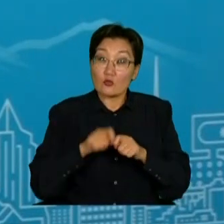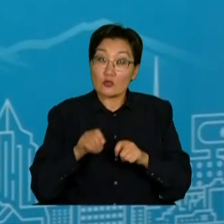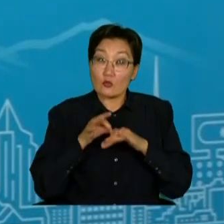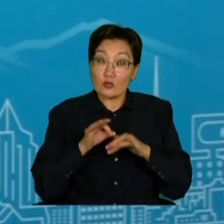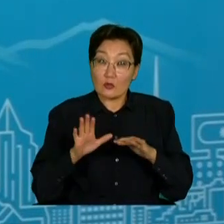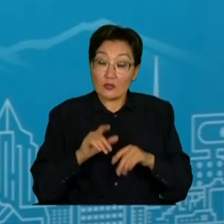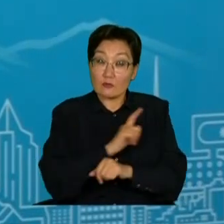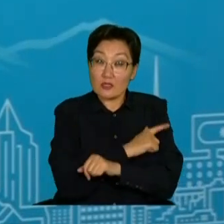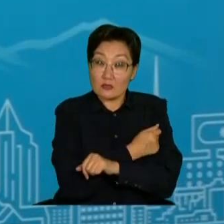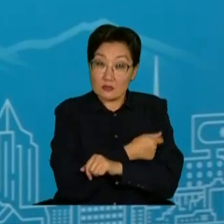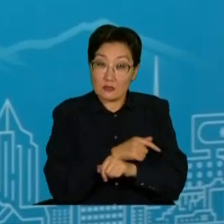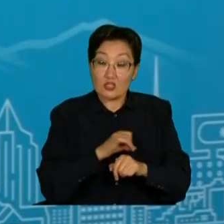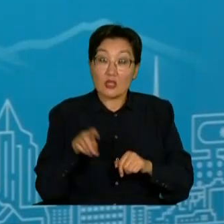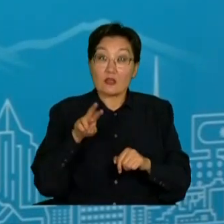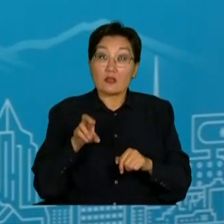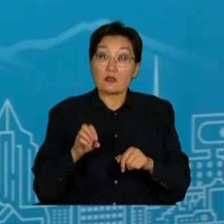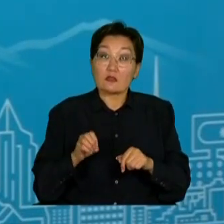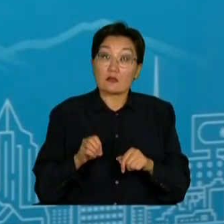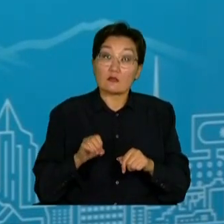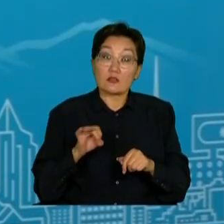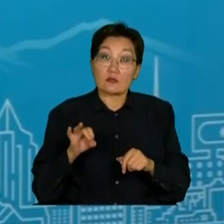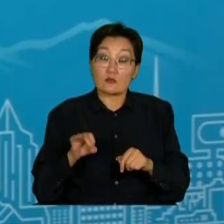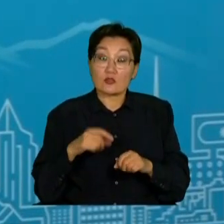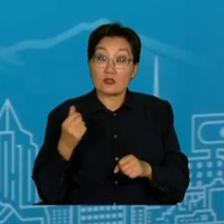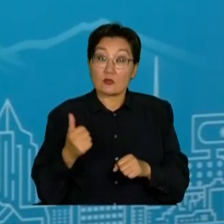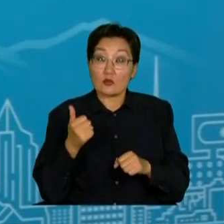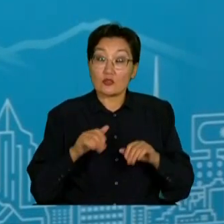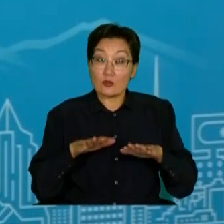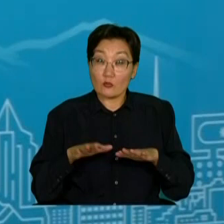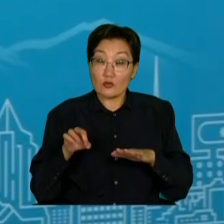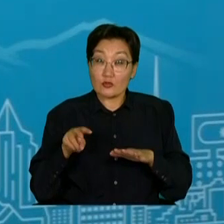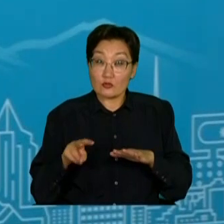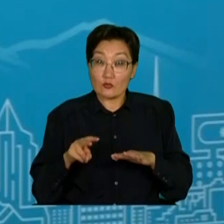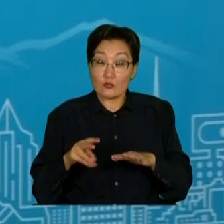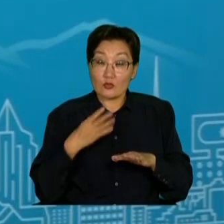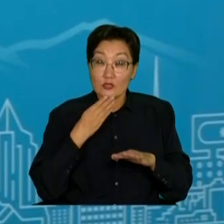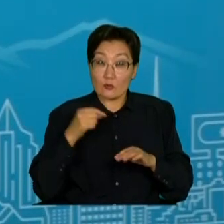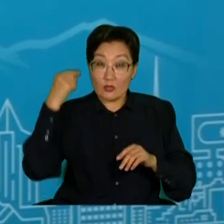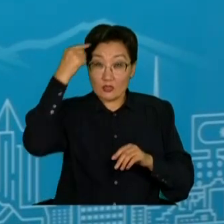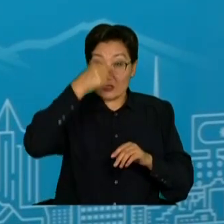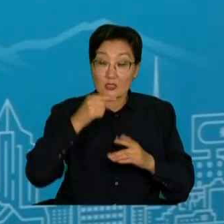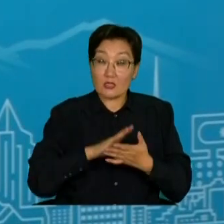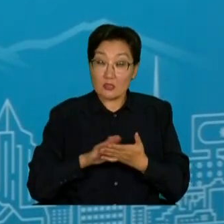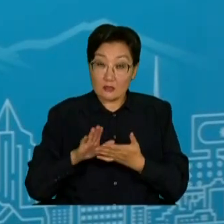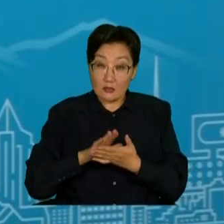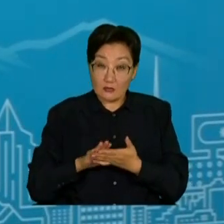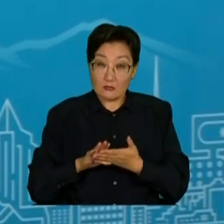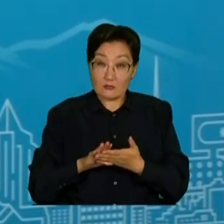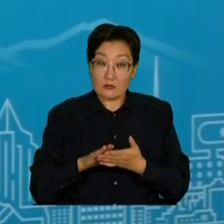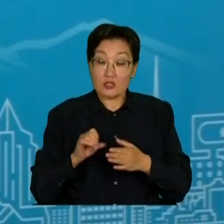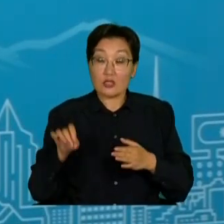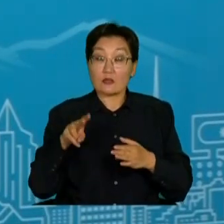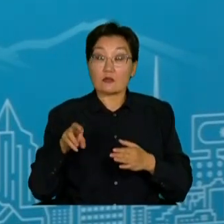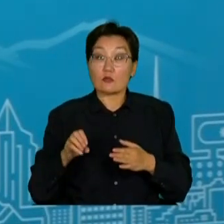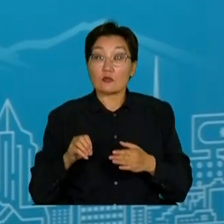өтпеуі медициналық. Сонымен қатар әрине ең бірінші орындарда ол өзінің жеке гигиена. Сонымен